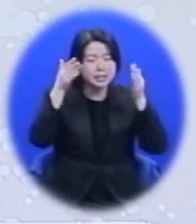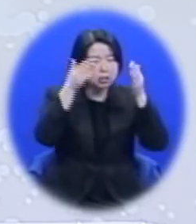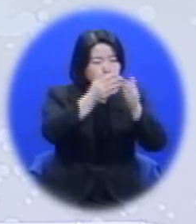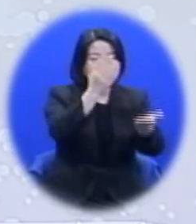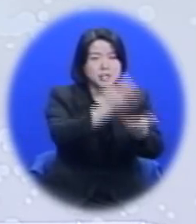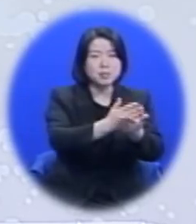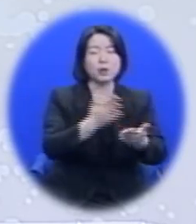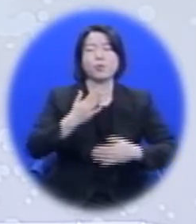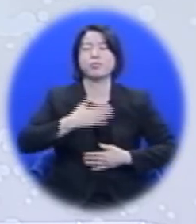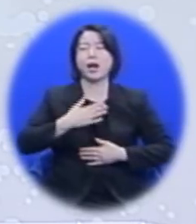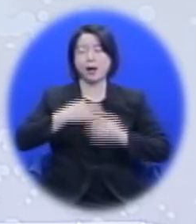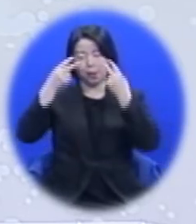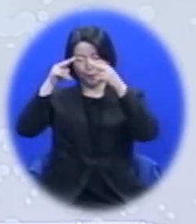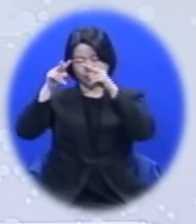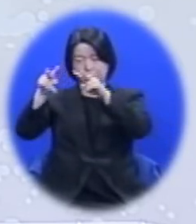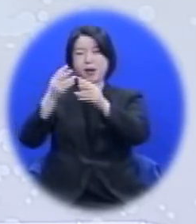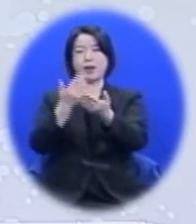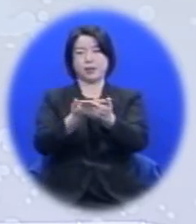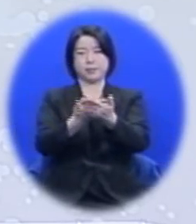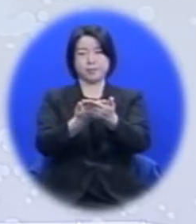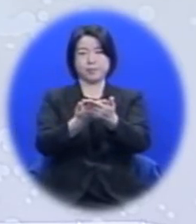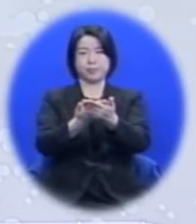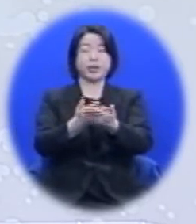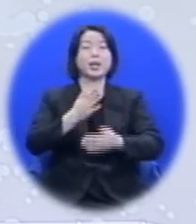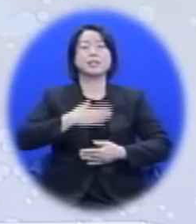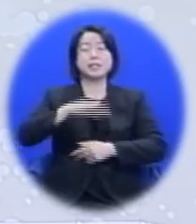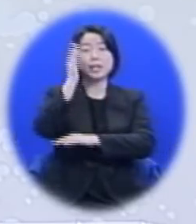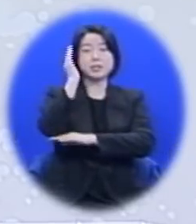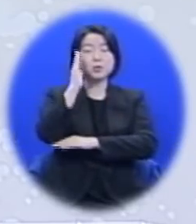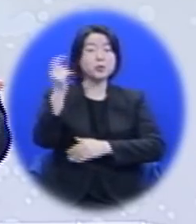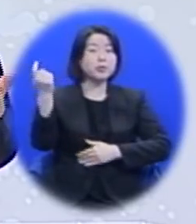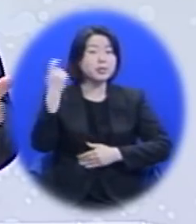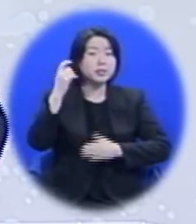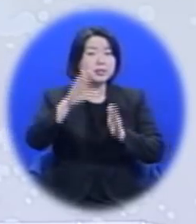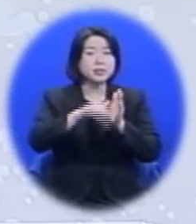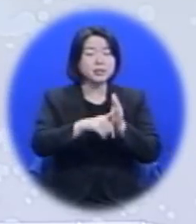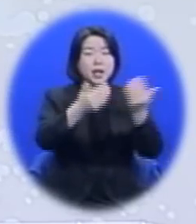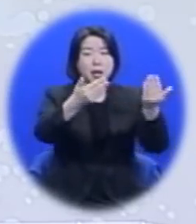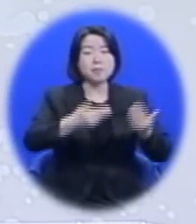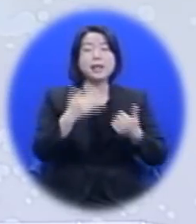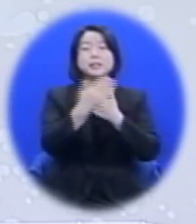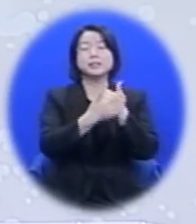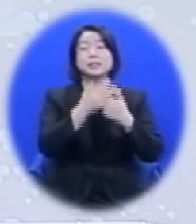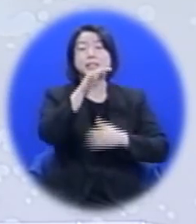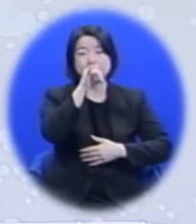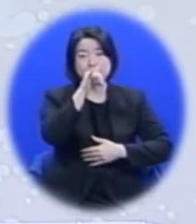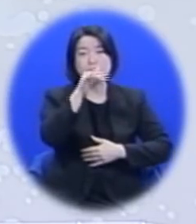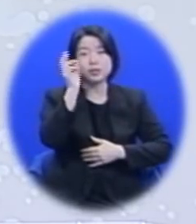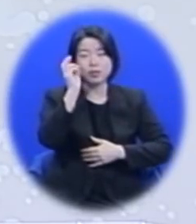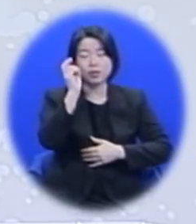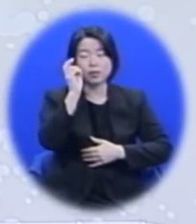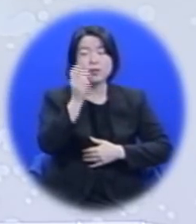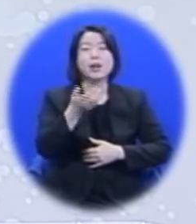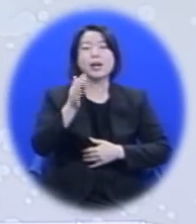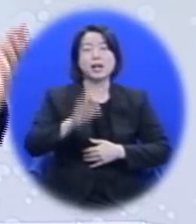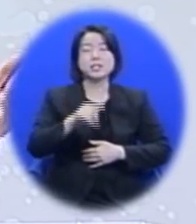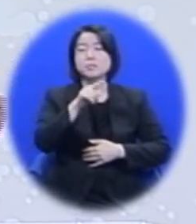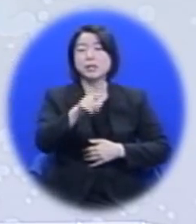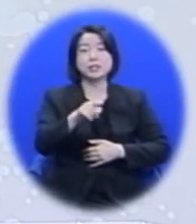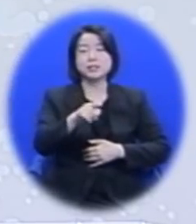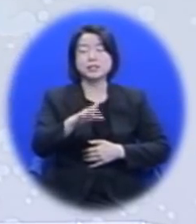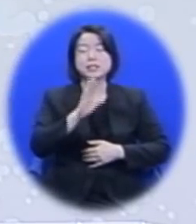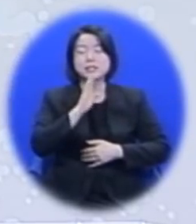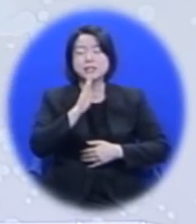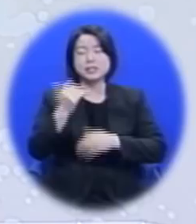봐, 나를. 여러분이 제 설교를 들으시면서 받으시는 은혜가 있을지 모르겠지만 진짜